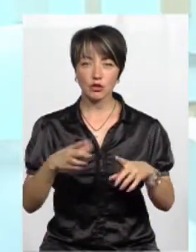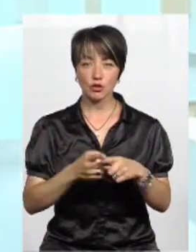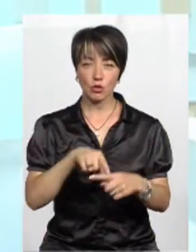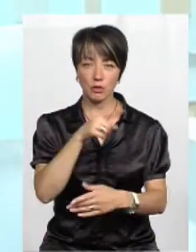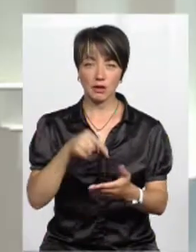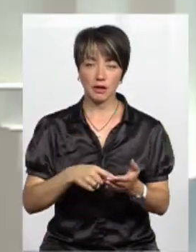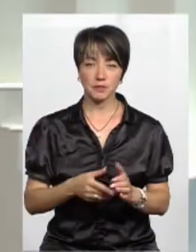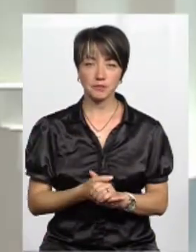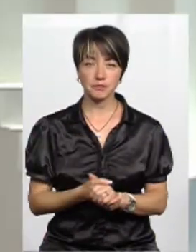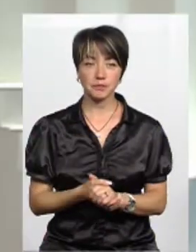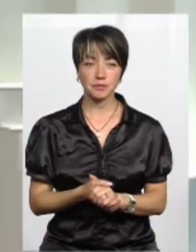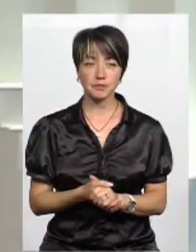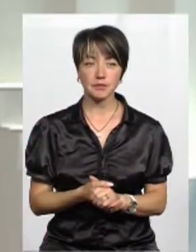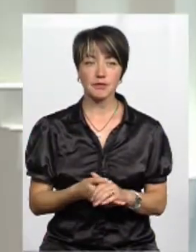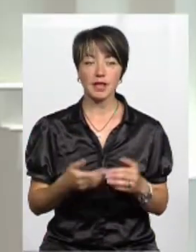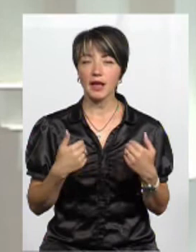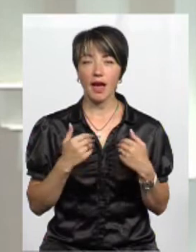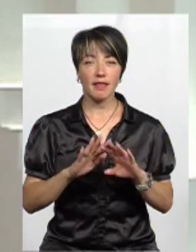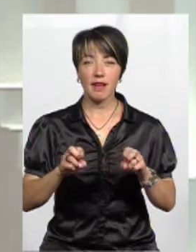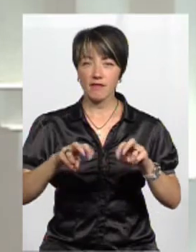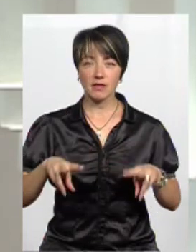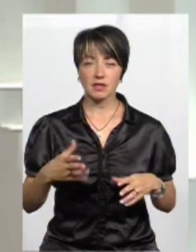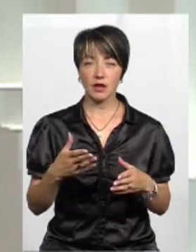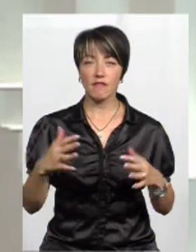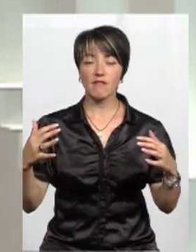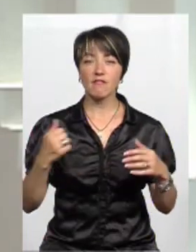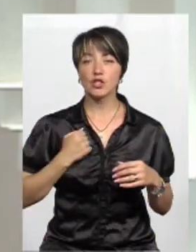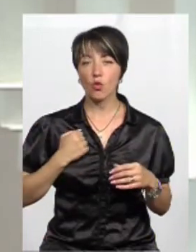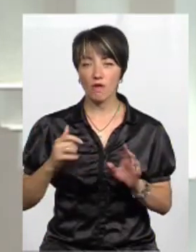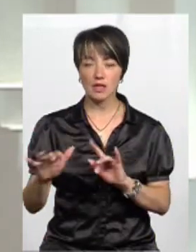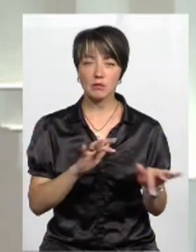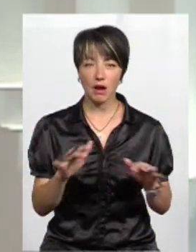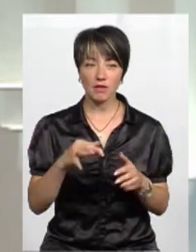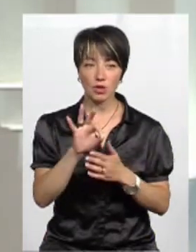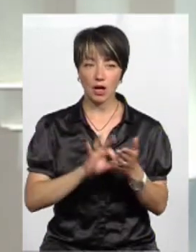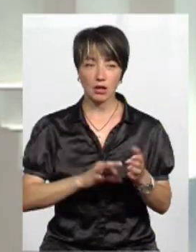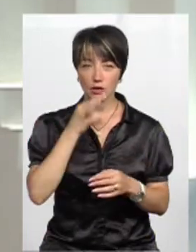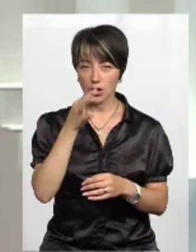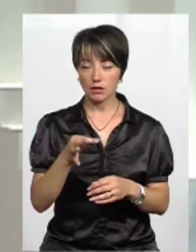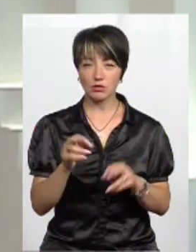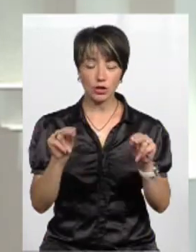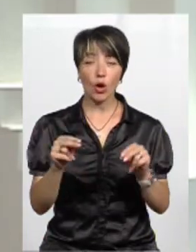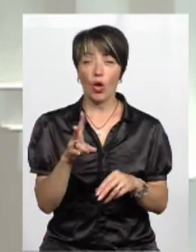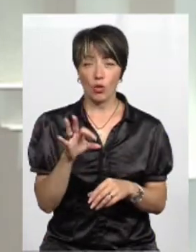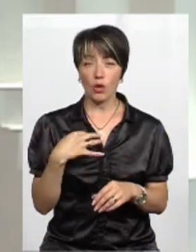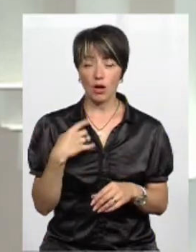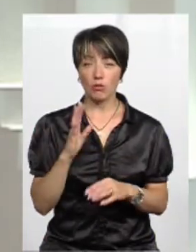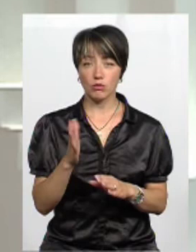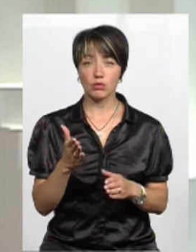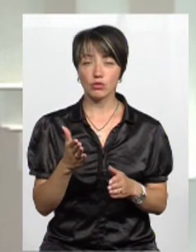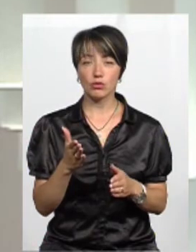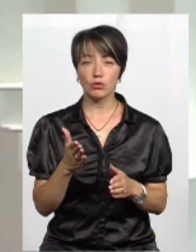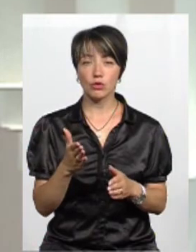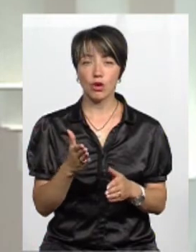вирішення цього питання? Дивіться, я, звичайно, не є фахівцем там, у військових цих справах, я одразу говорю це. Однак, я однозначно буду